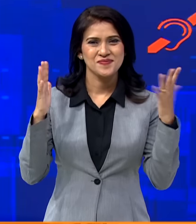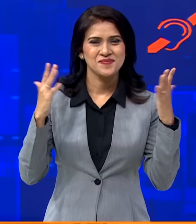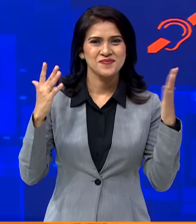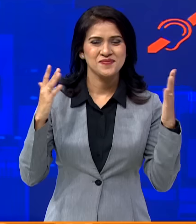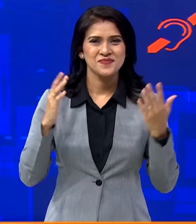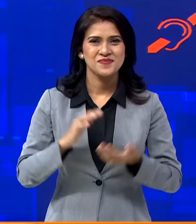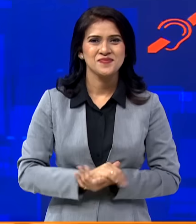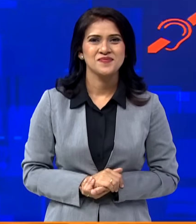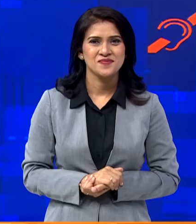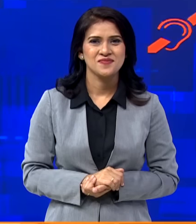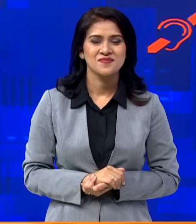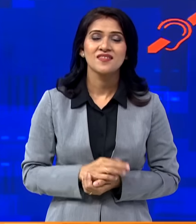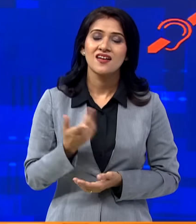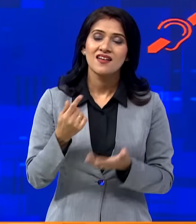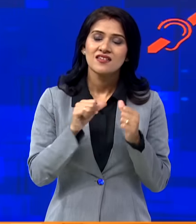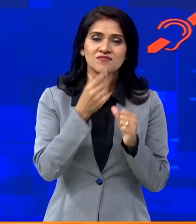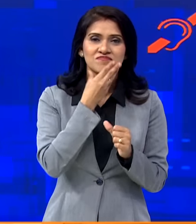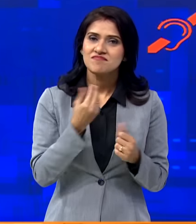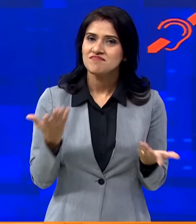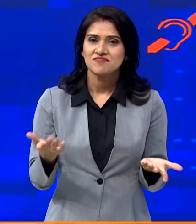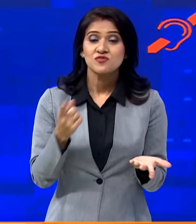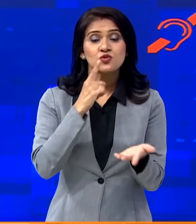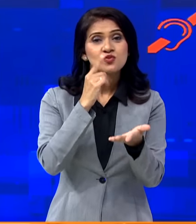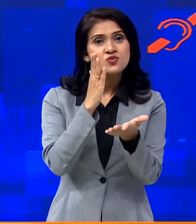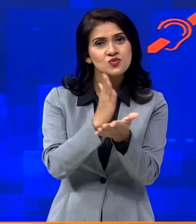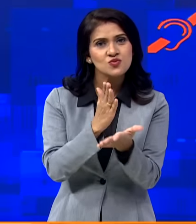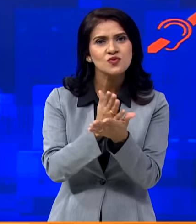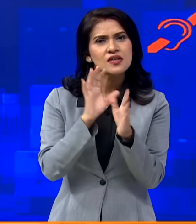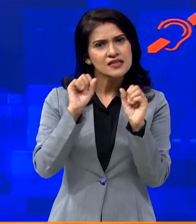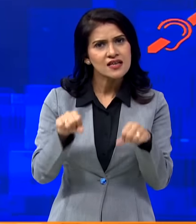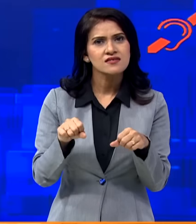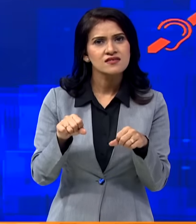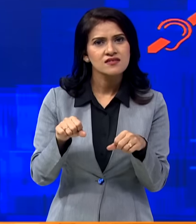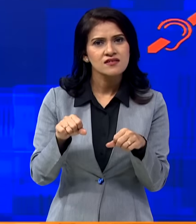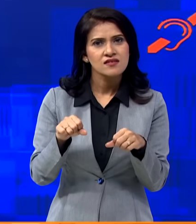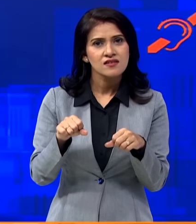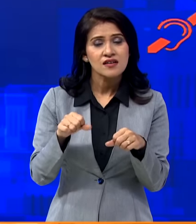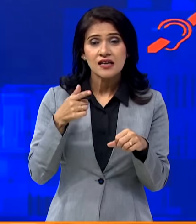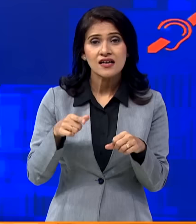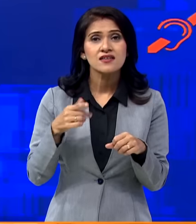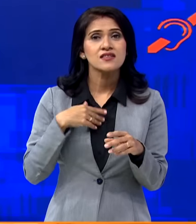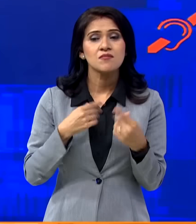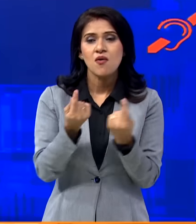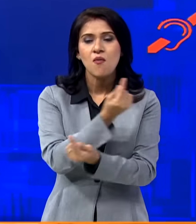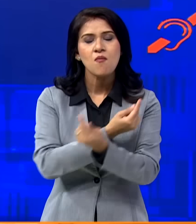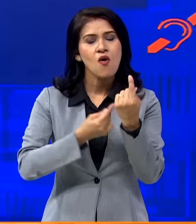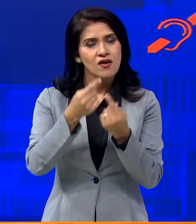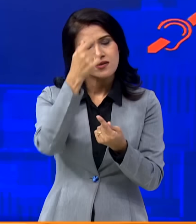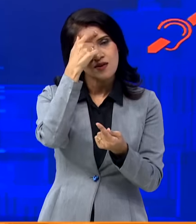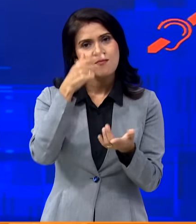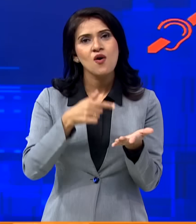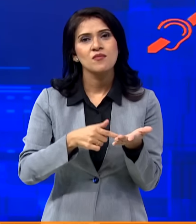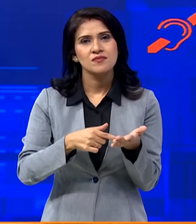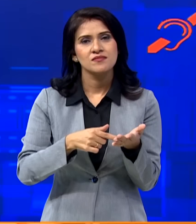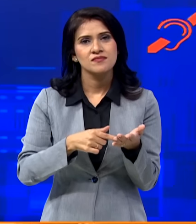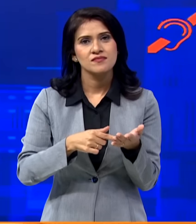बने सच बात यह है रजत जी यह इस लोकतंत्र का भी दुर्भाग्य है और इस विपक्ष का भी दुर्भाग्य